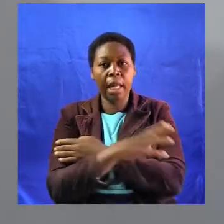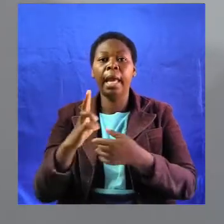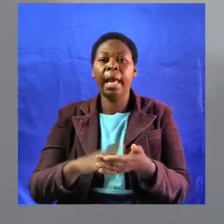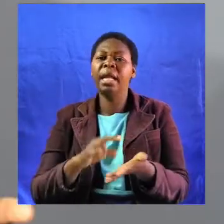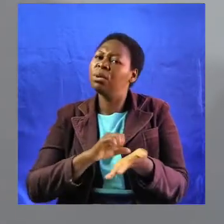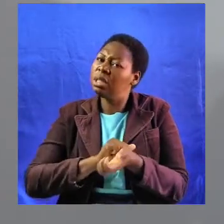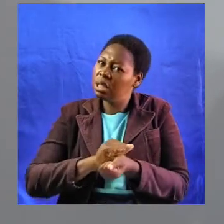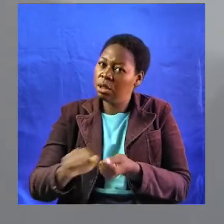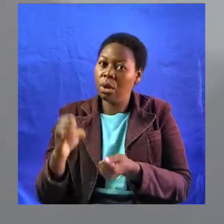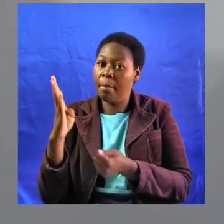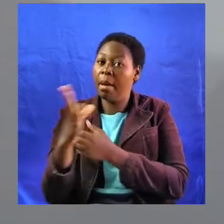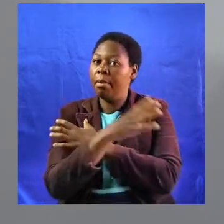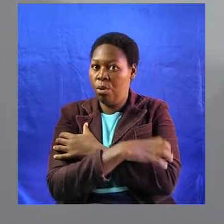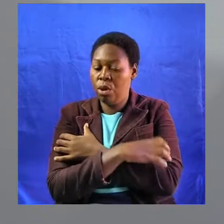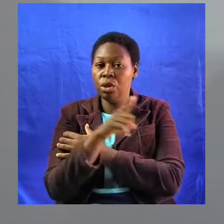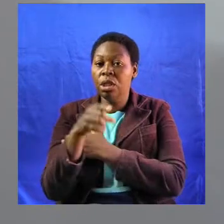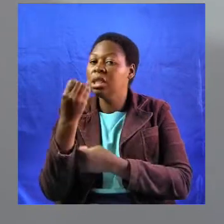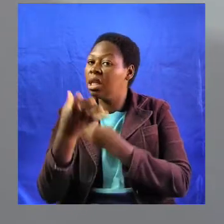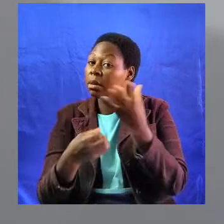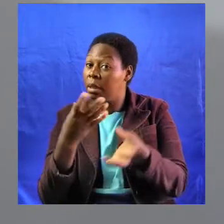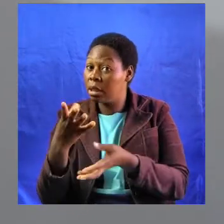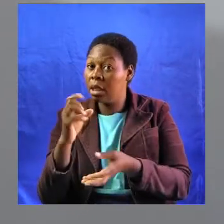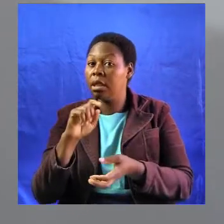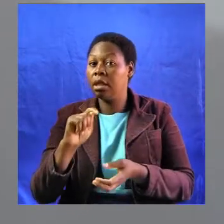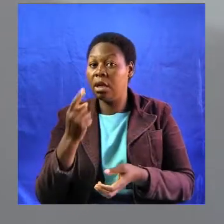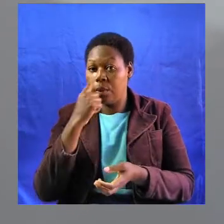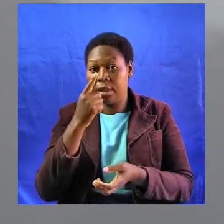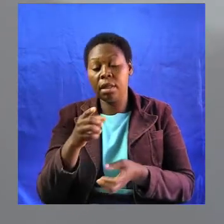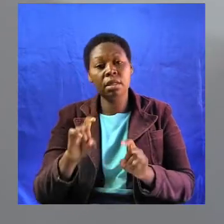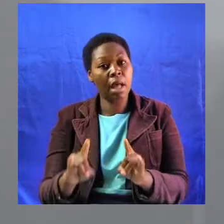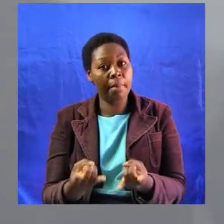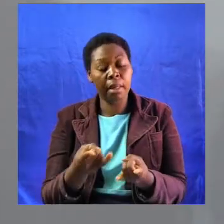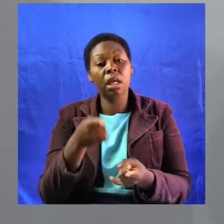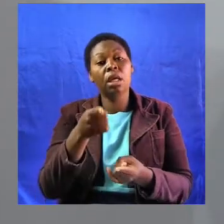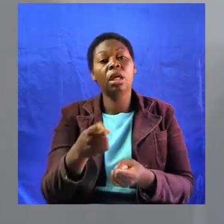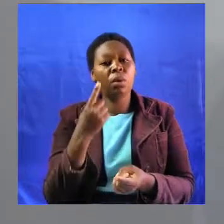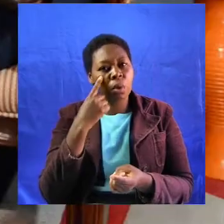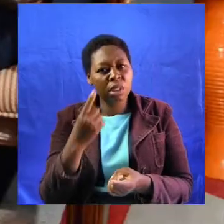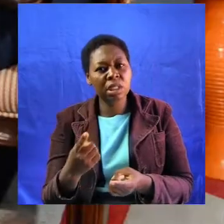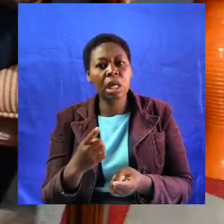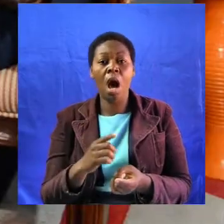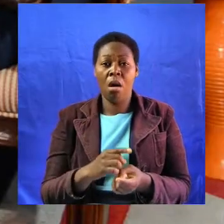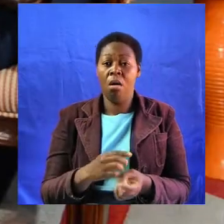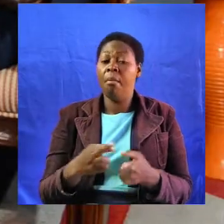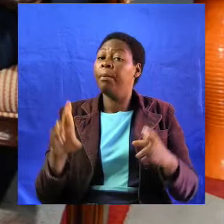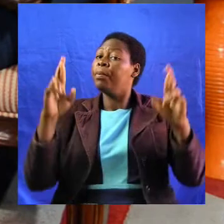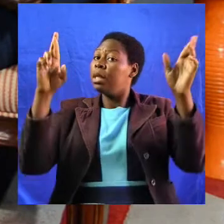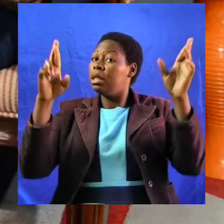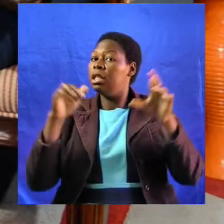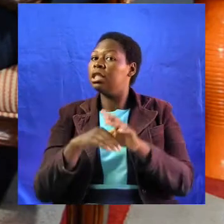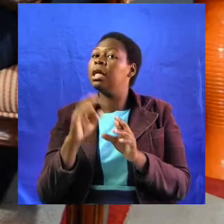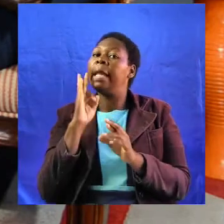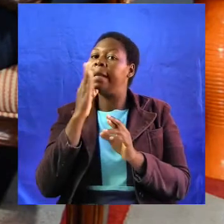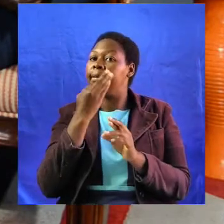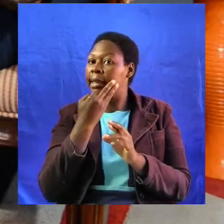kutsanangurwa kuti pazvichaitika Cyrus achakaruka asvika pane pfuma imwe yenge yakavigwa iri secret uye Mwari